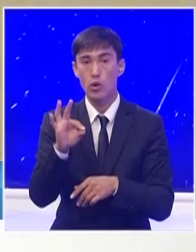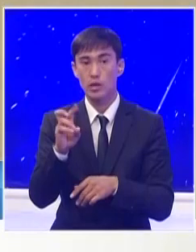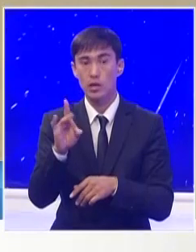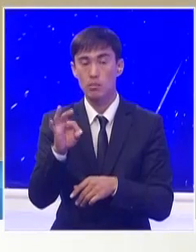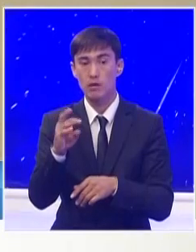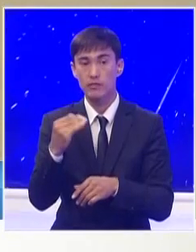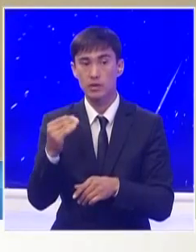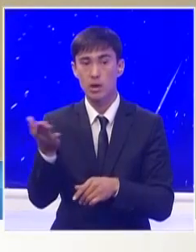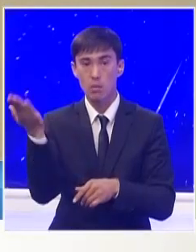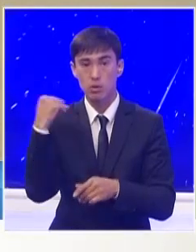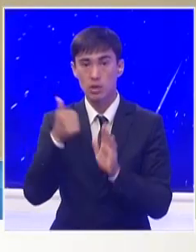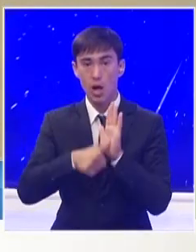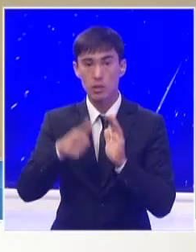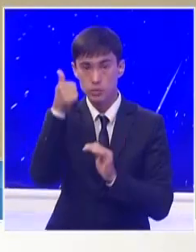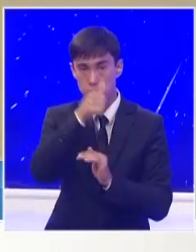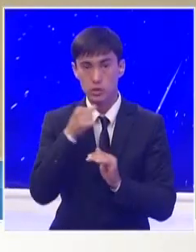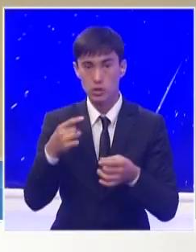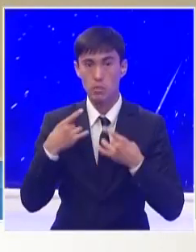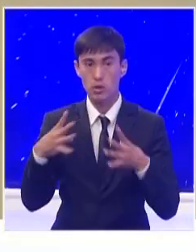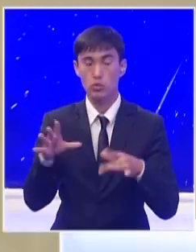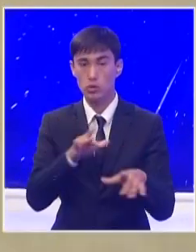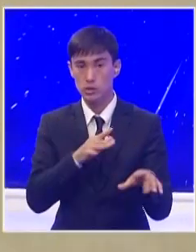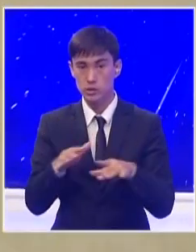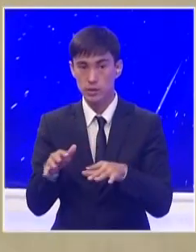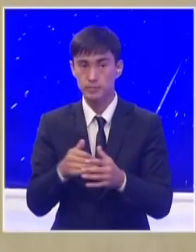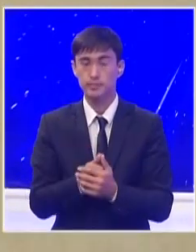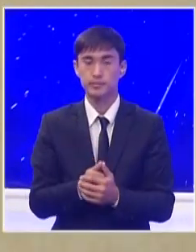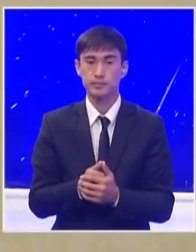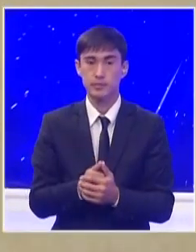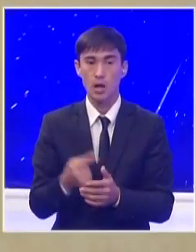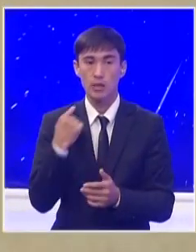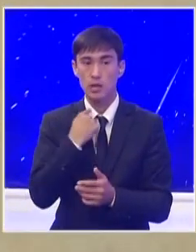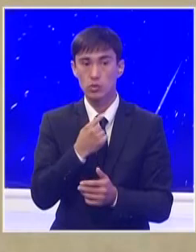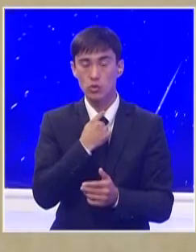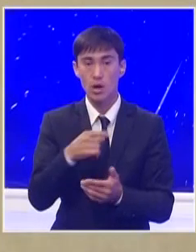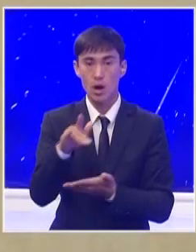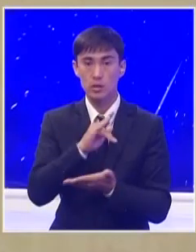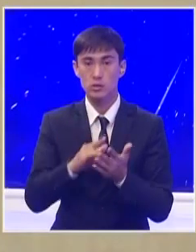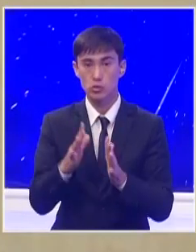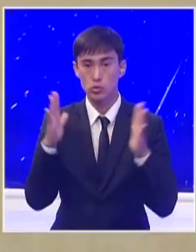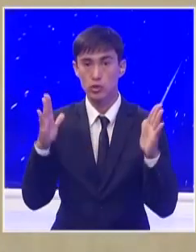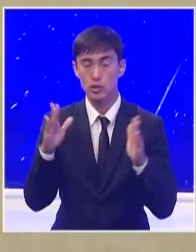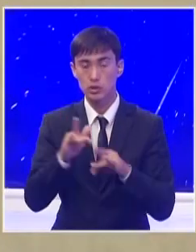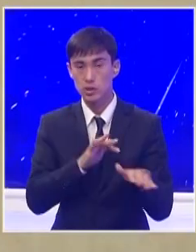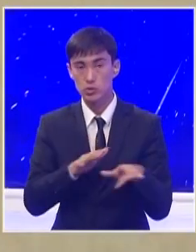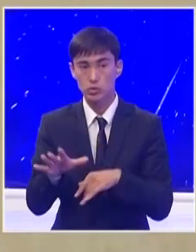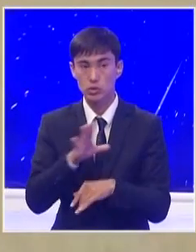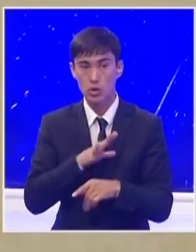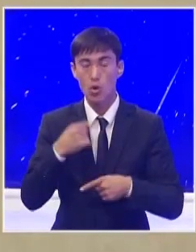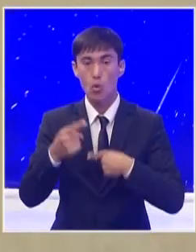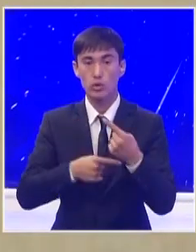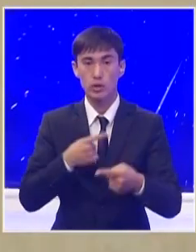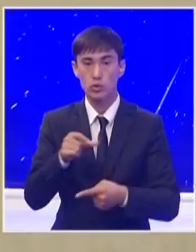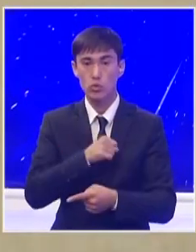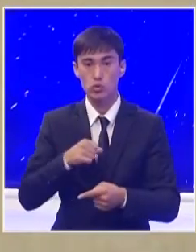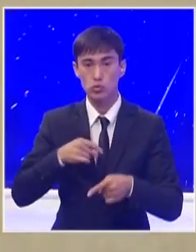Қайрамбаевтың былтыр 60 жылдық мерейтойы аясында Талдықорған қаласында үлкен кеші өтті. Одан кейін өзінің